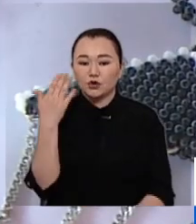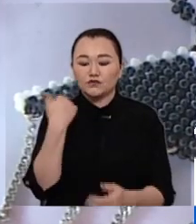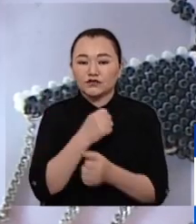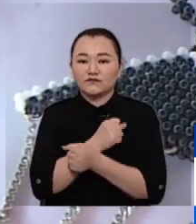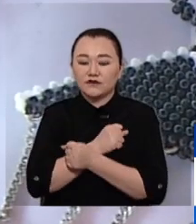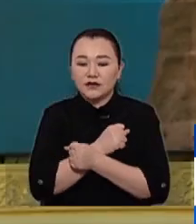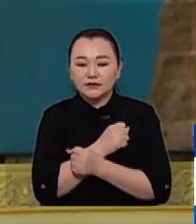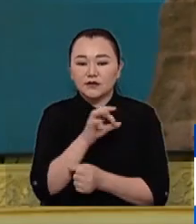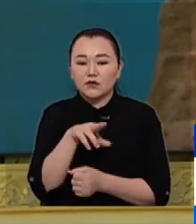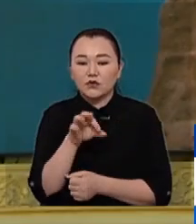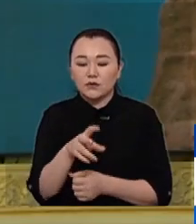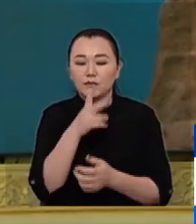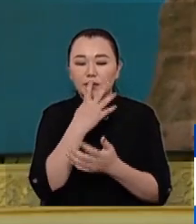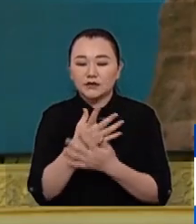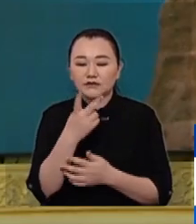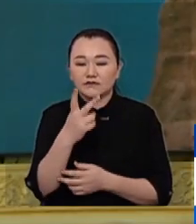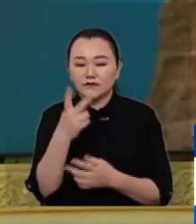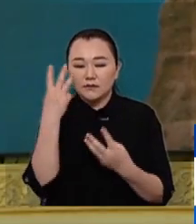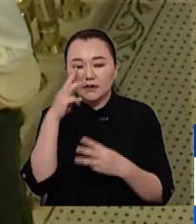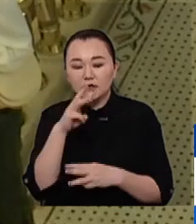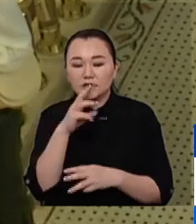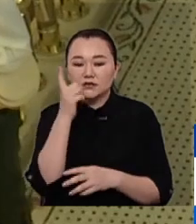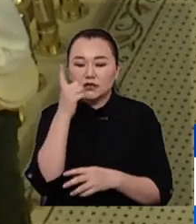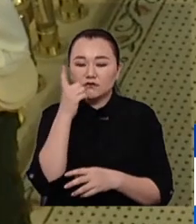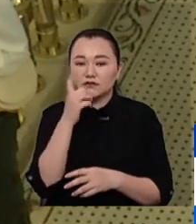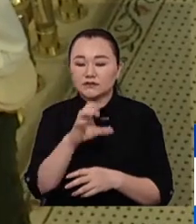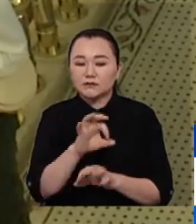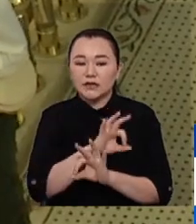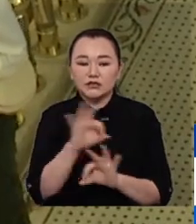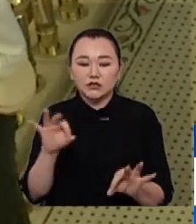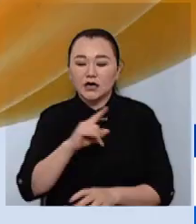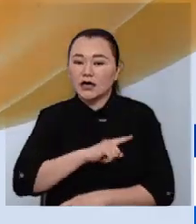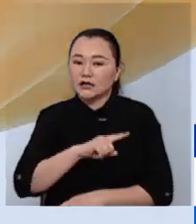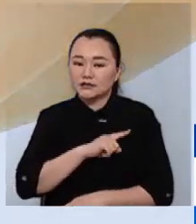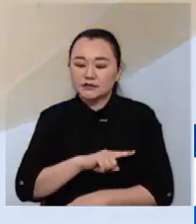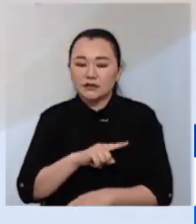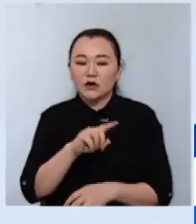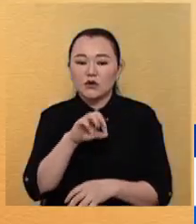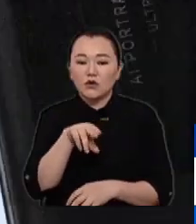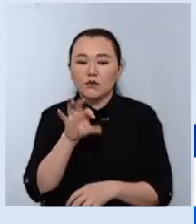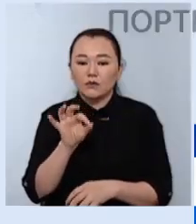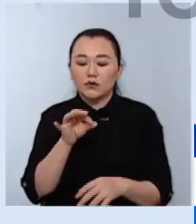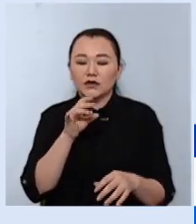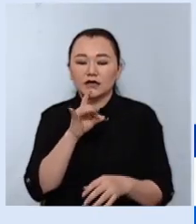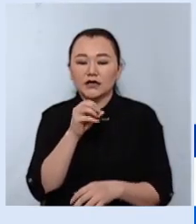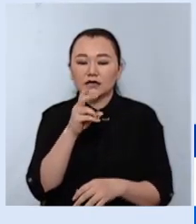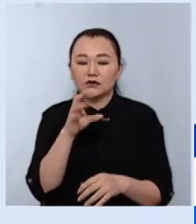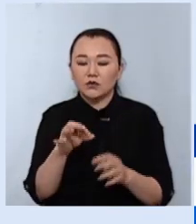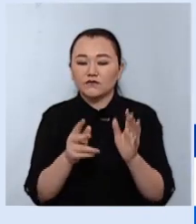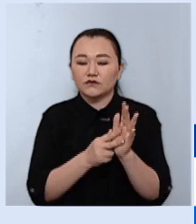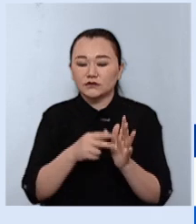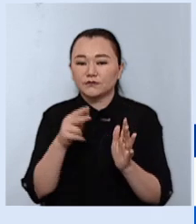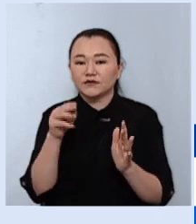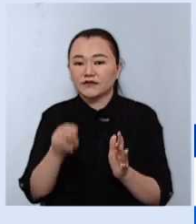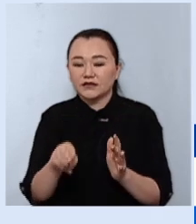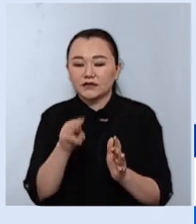выходные Oppo представила две модели смартфона с потрясающими характеристиками – Oppo Reno 8T и